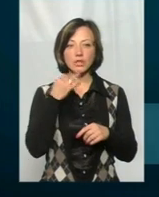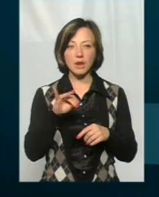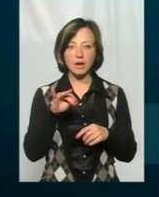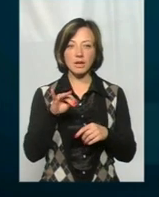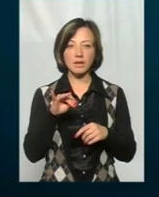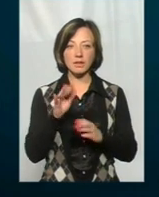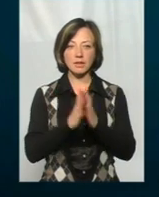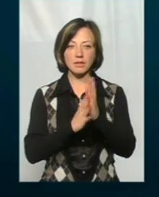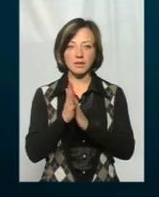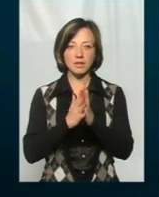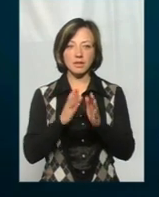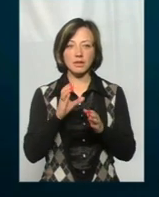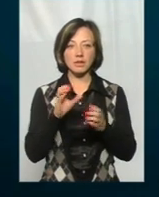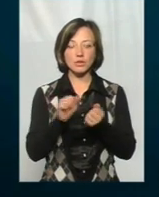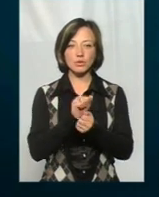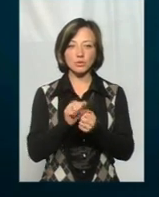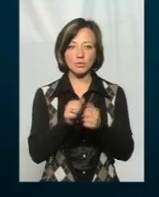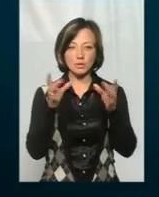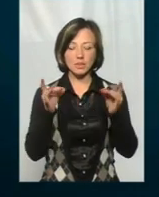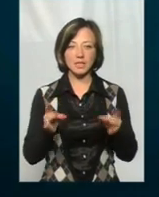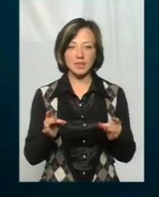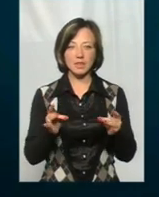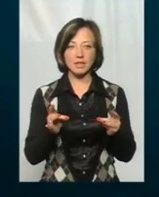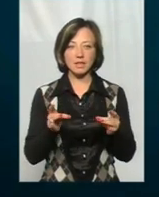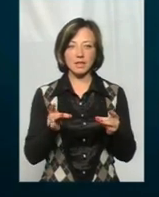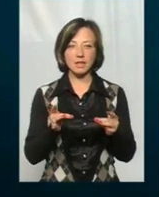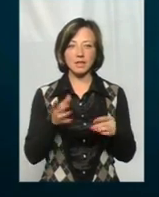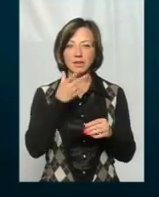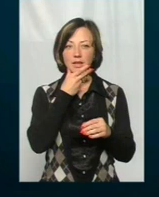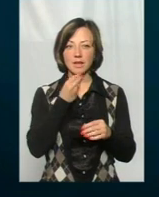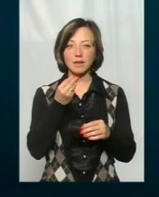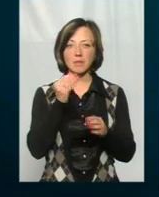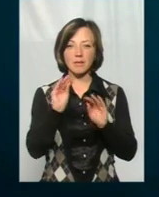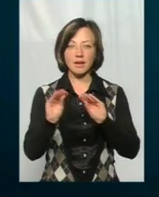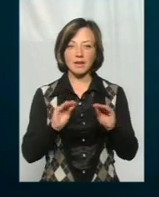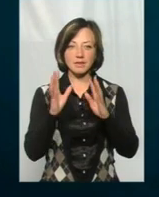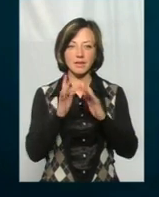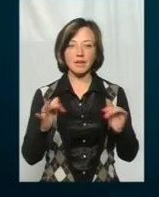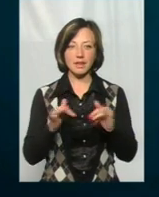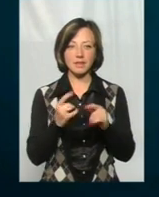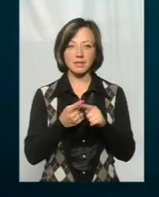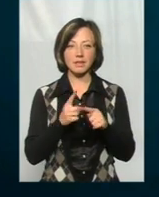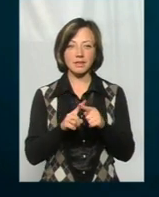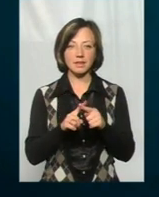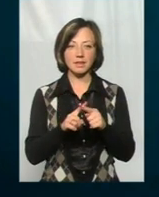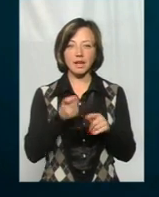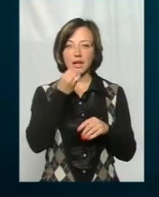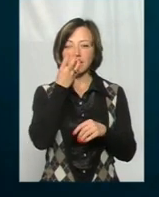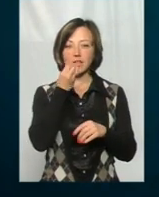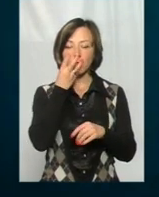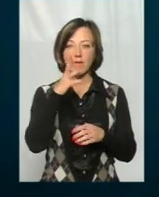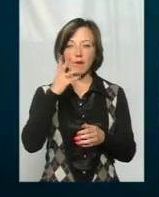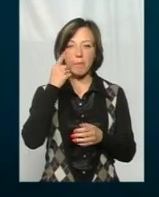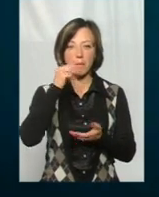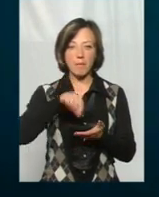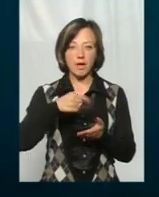отакий травяний чай, сушки отакі, які я зараз буду їсти, така гарна, красива прикраса на ялинку. Це квітковий мед, свічечка з